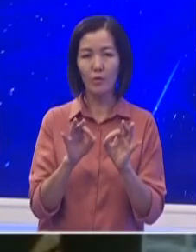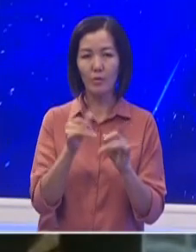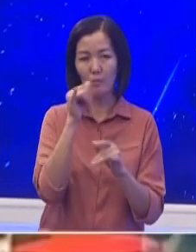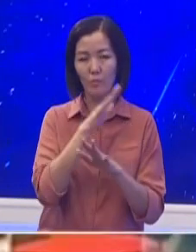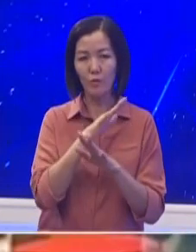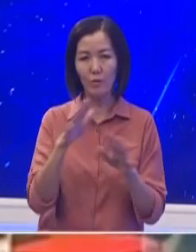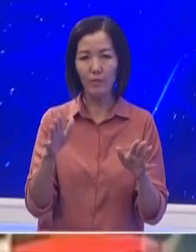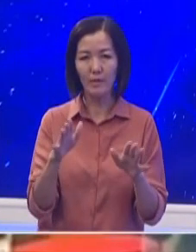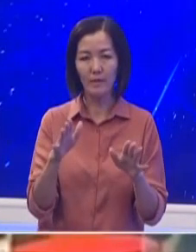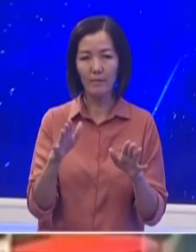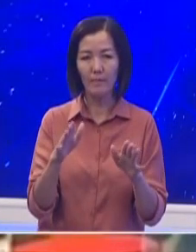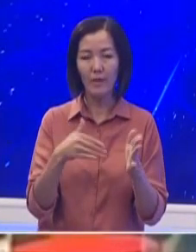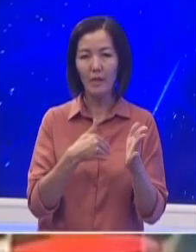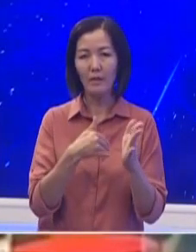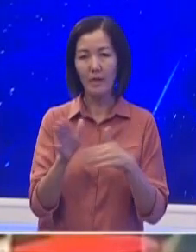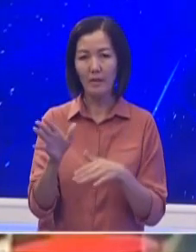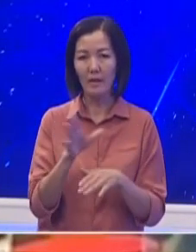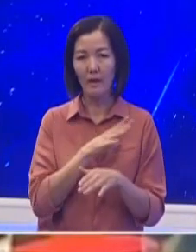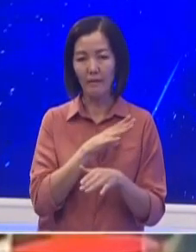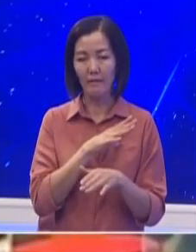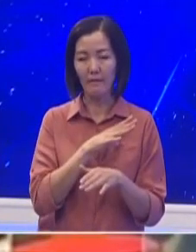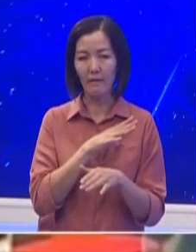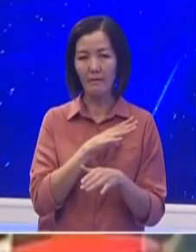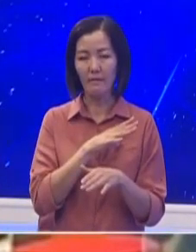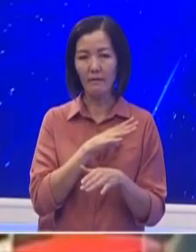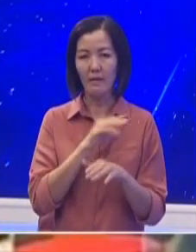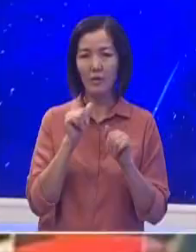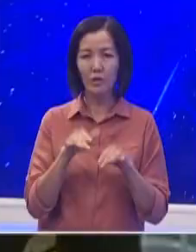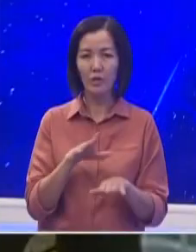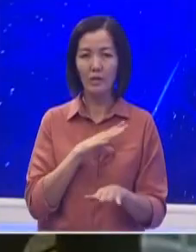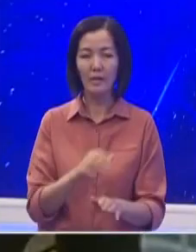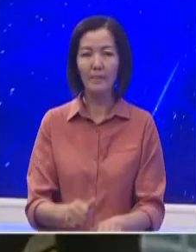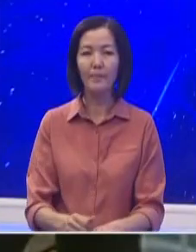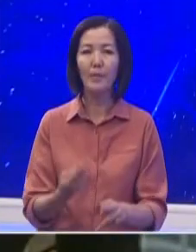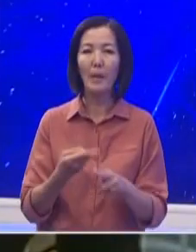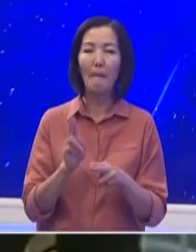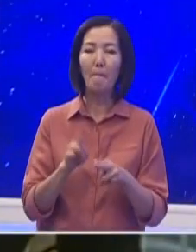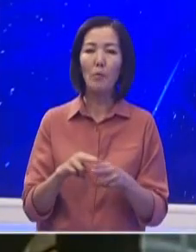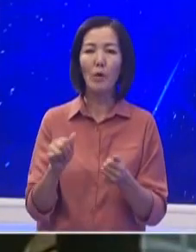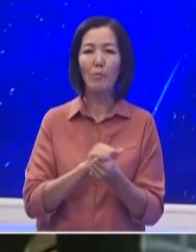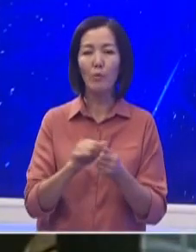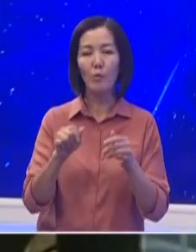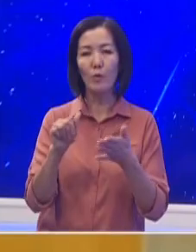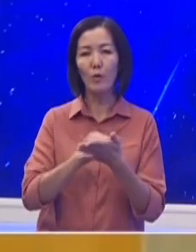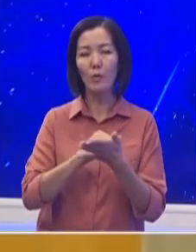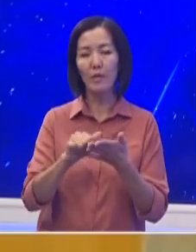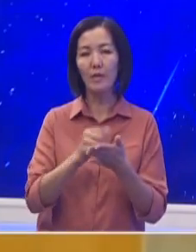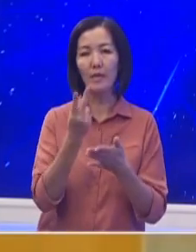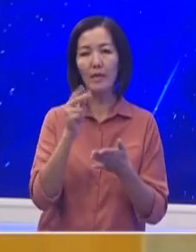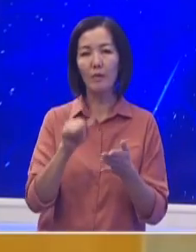деп танылғандықтан олар жарамсыз деп танылды. Мұндай бюллетендер саны